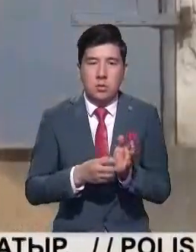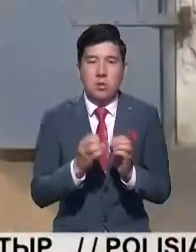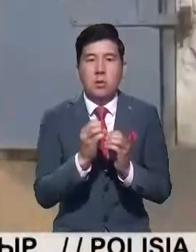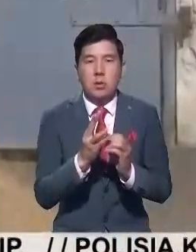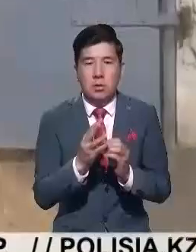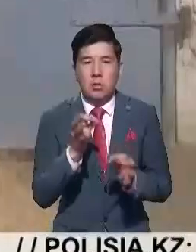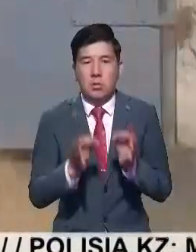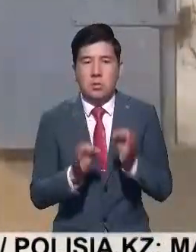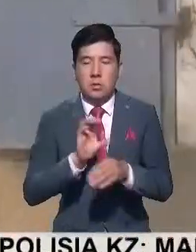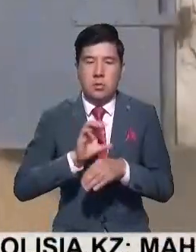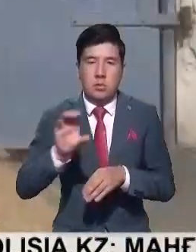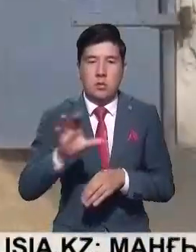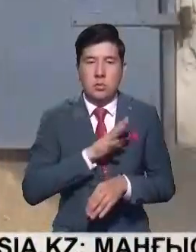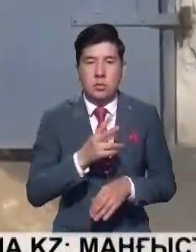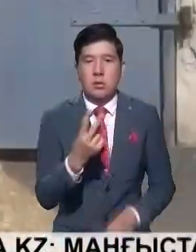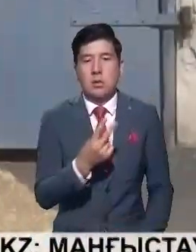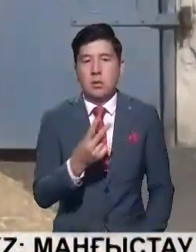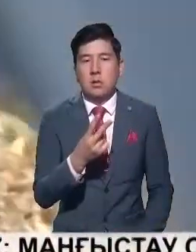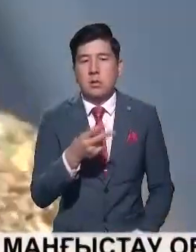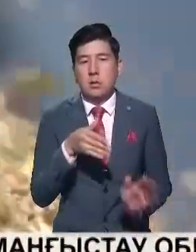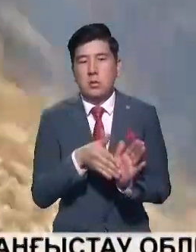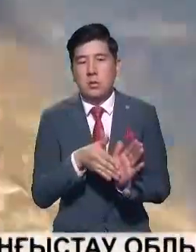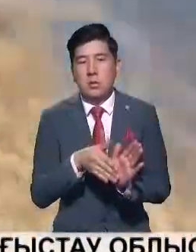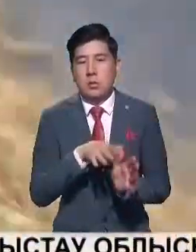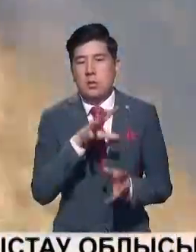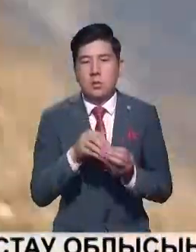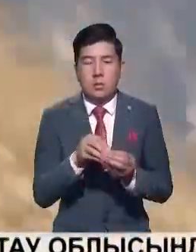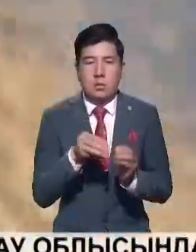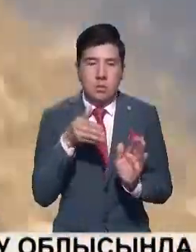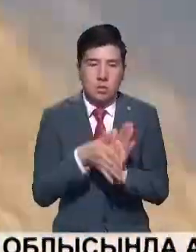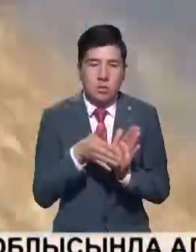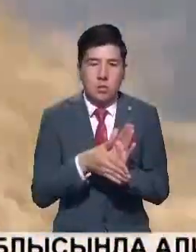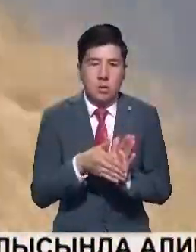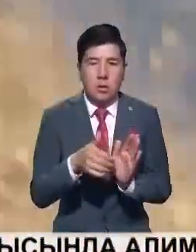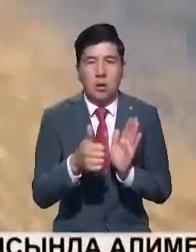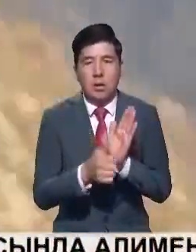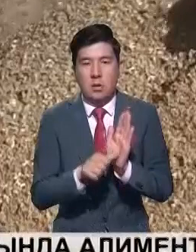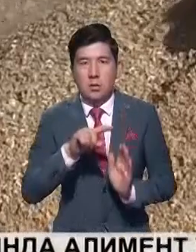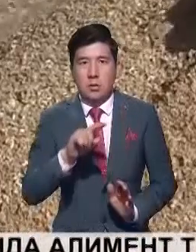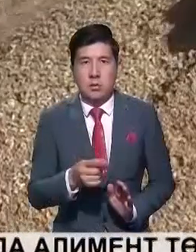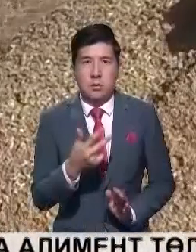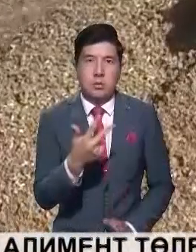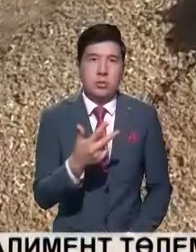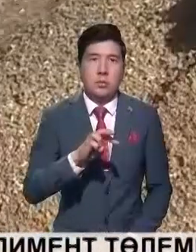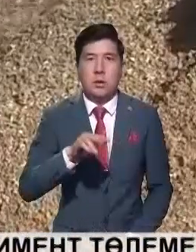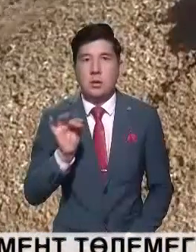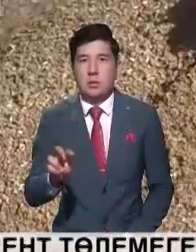сотқа жолданды. Қалған екеуі әлі тергеліп жатыр. Жалпы шығын көлемі 6,3 миллиард теңгені